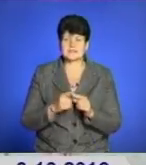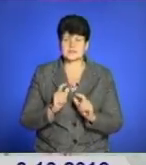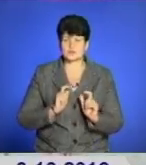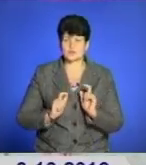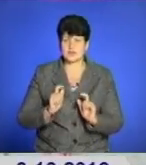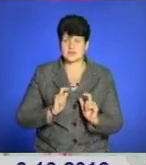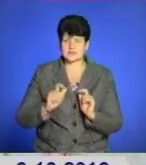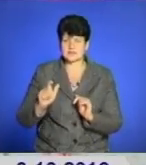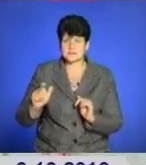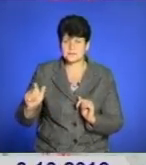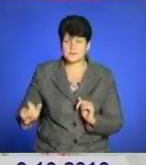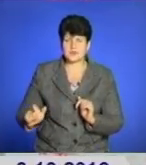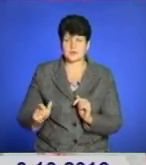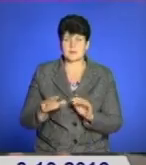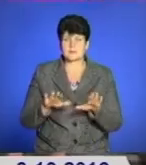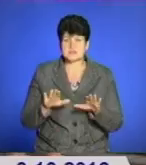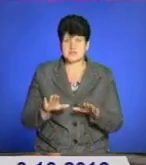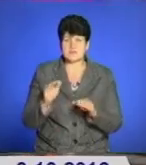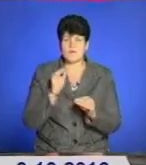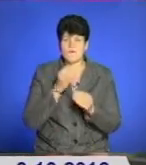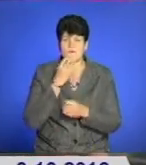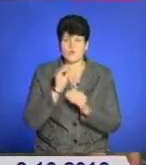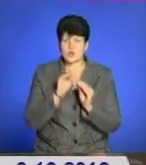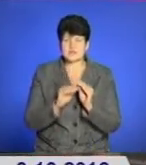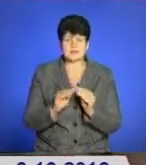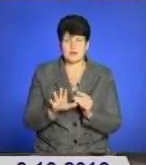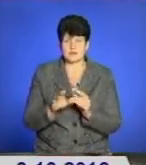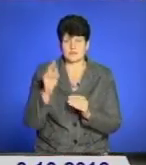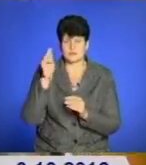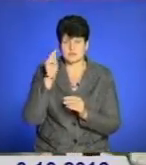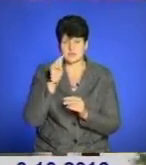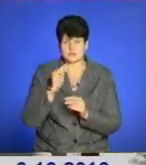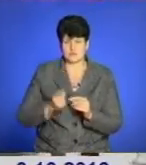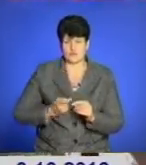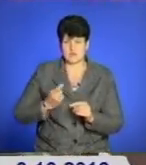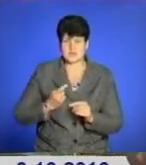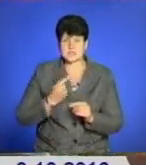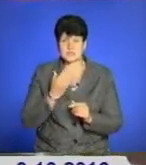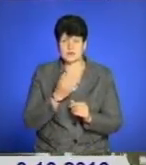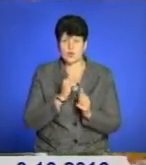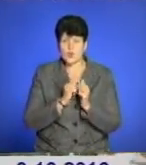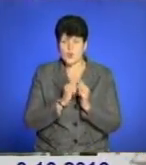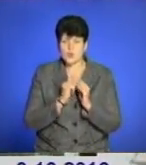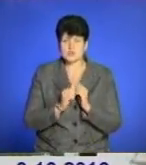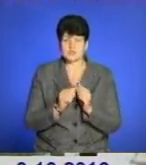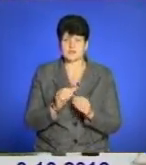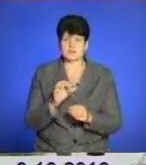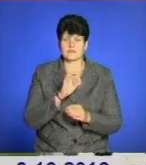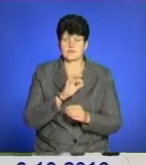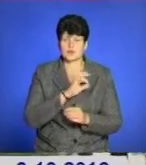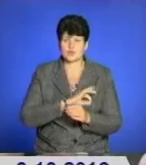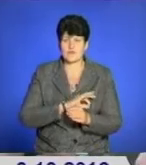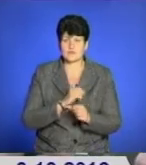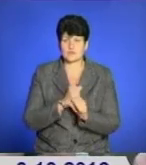На жаль, місцеві флористи до фестивалю не долучалися, але мали нагоду повчитись у провідних майстрів України. Кожен з них для конкурсу виготовляв осінній